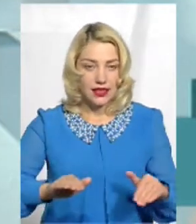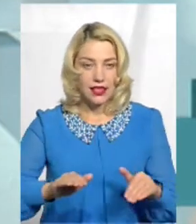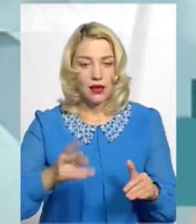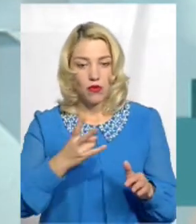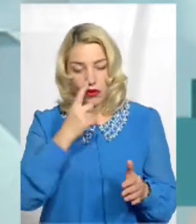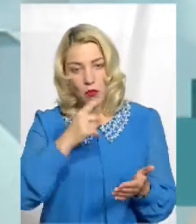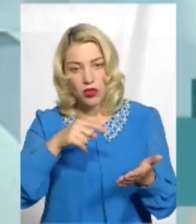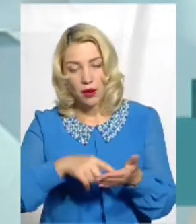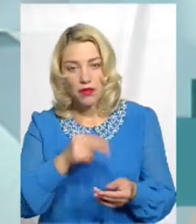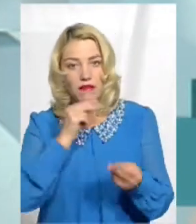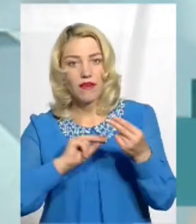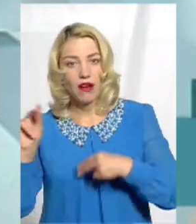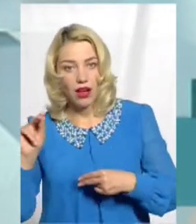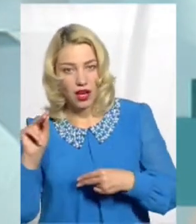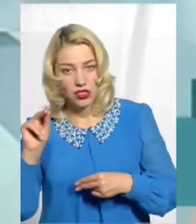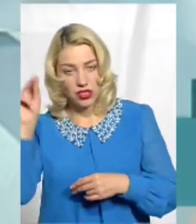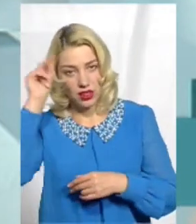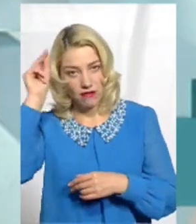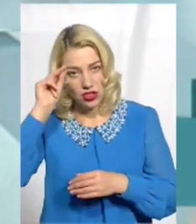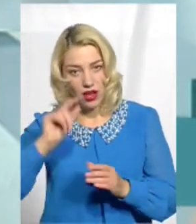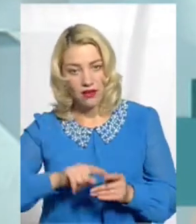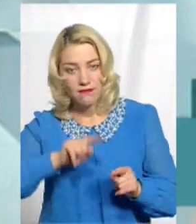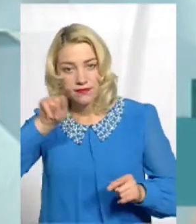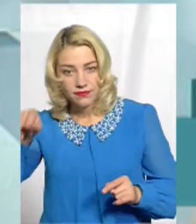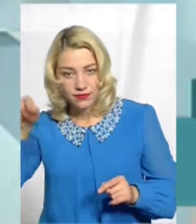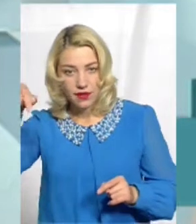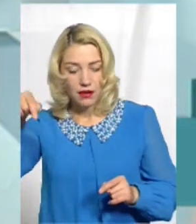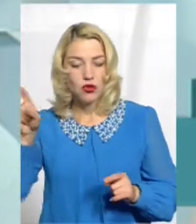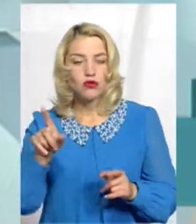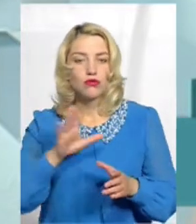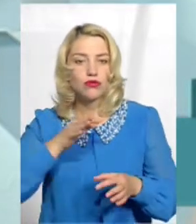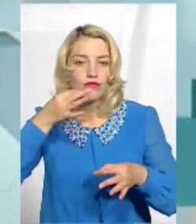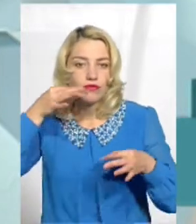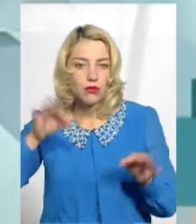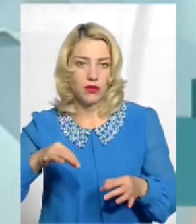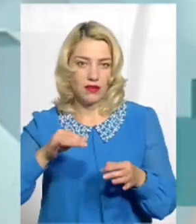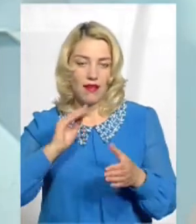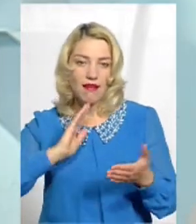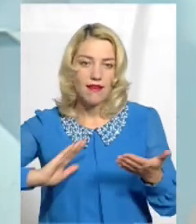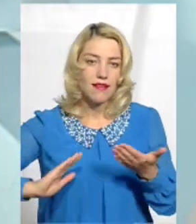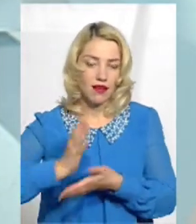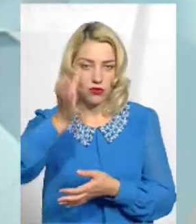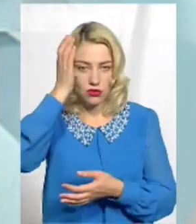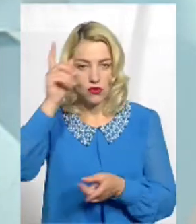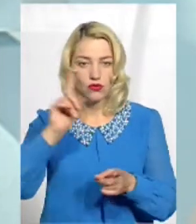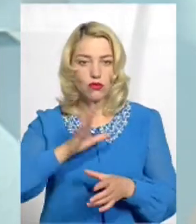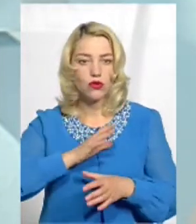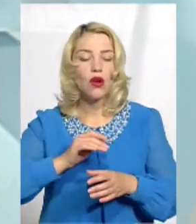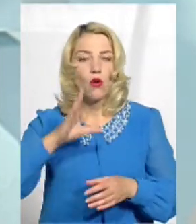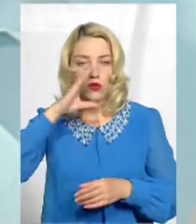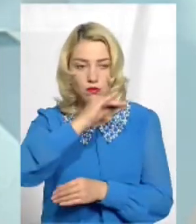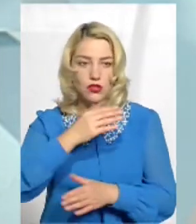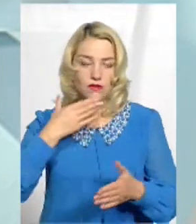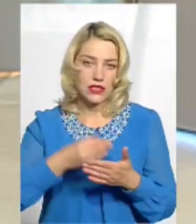умови навчання для того, щоб здобути якісніші знання, набути компетентності, вмінь для того, щоб стати успішними у цьому